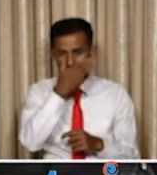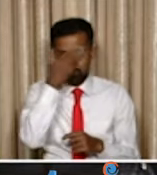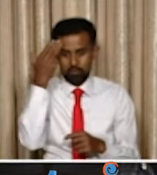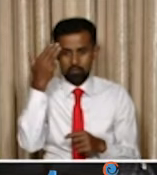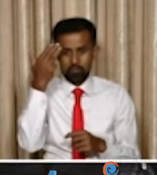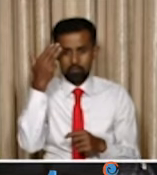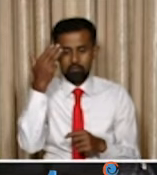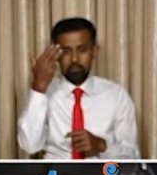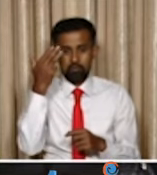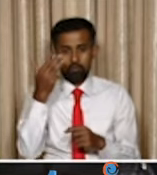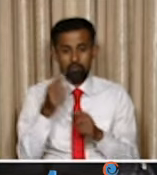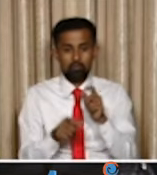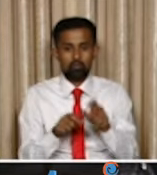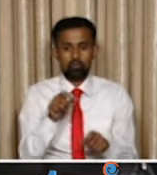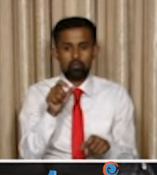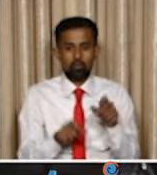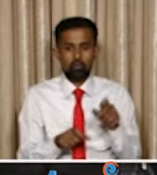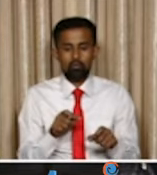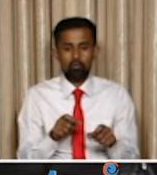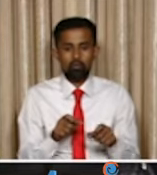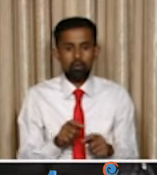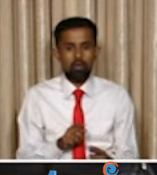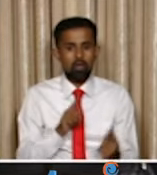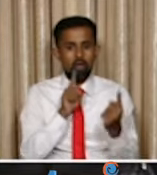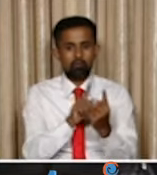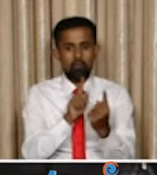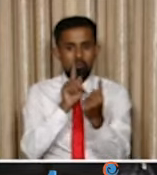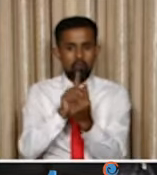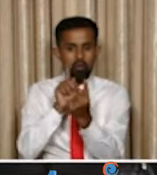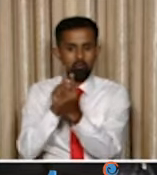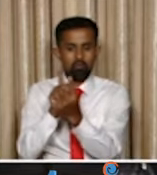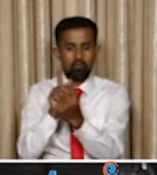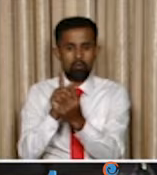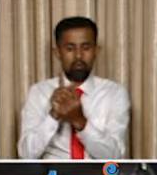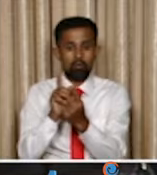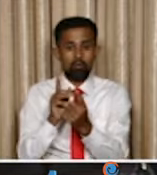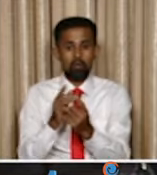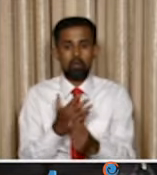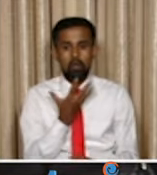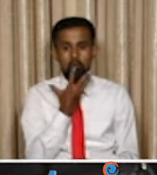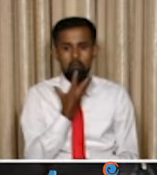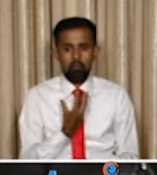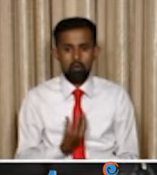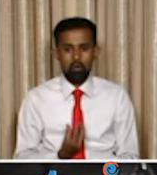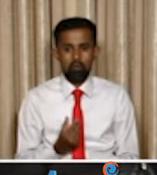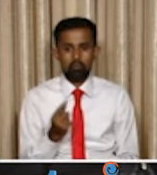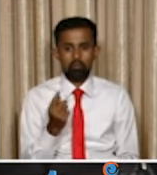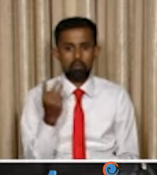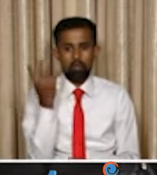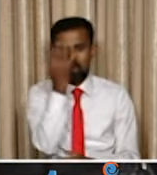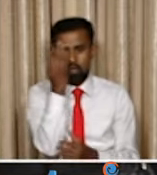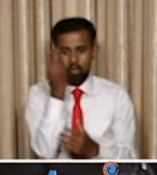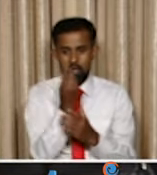சந்திப்பதற்காக சர்வமத குழு ஒன்று சென்றிருந்தது. ஒரு இஸ்லாமிய மௌலவி ஒருவர், இரண்டு